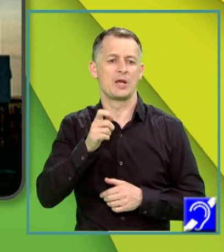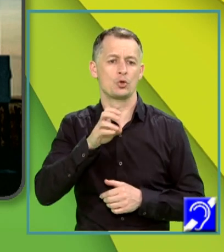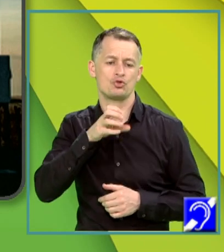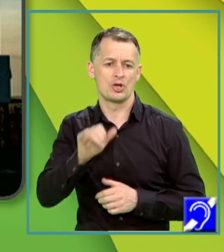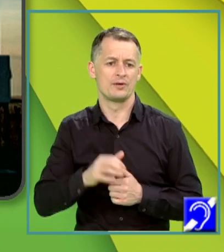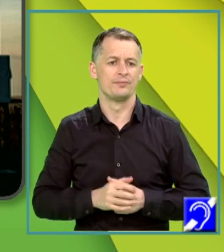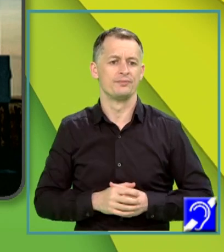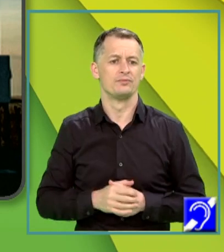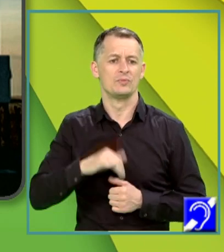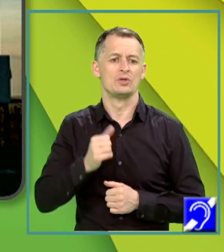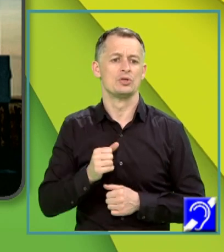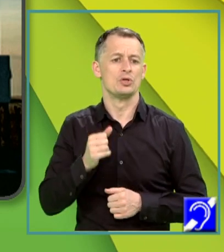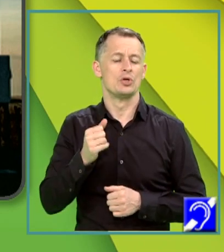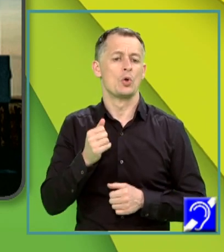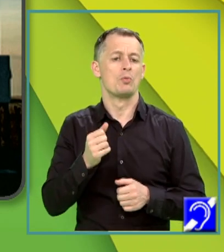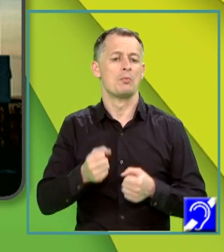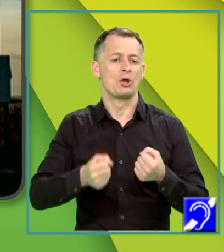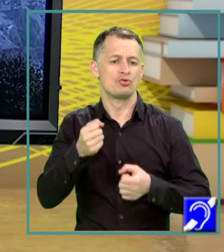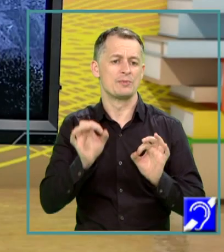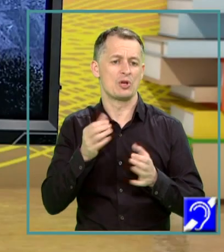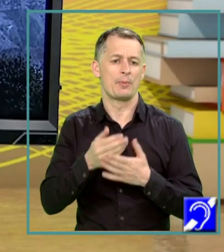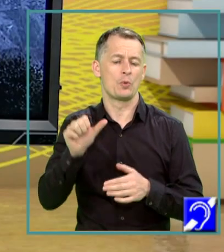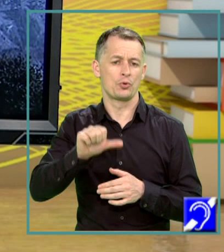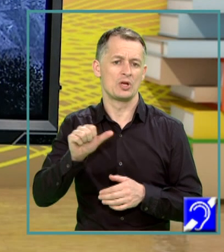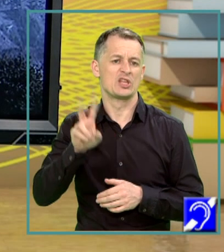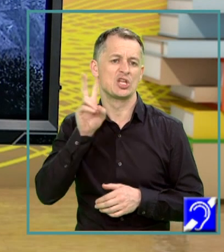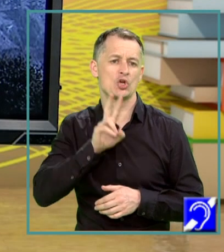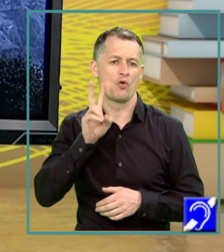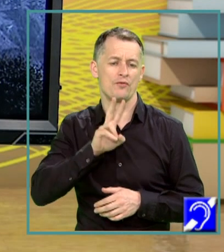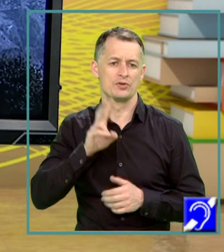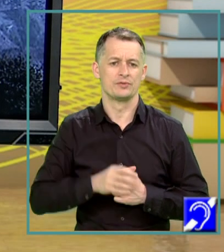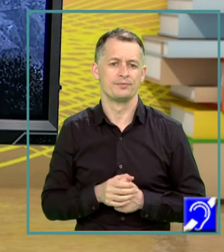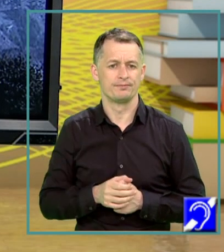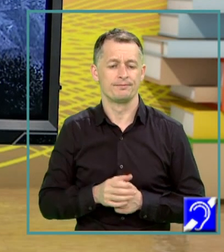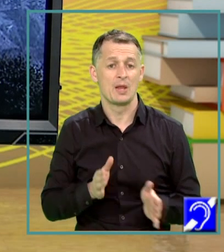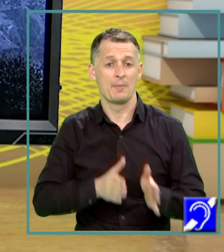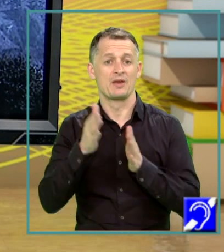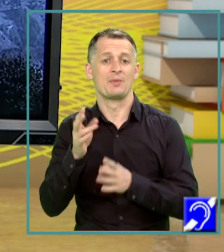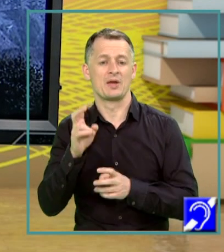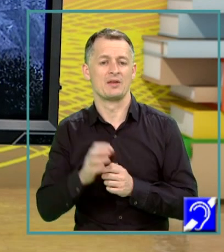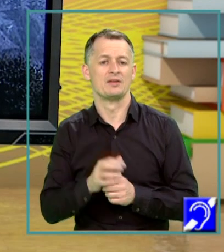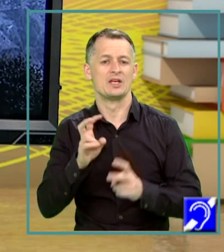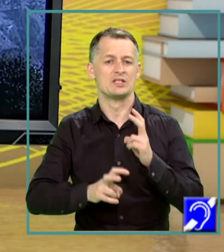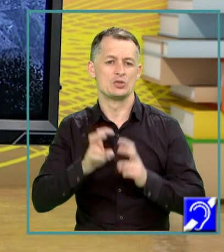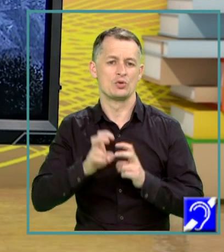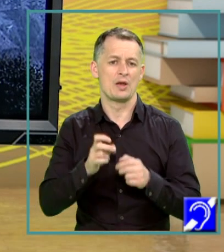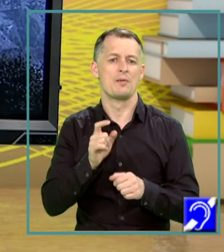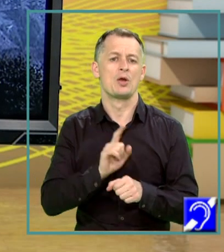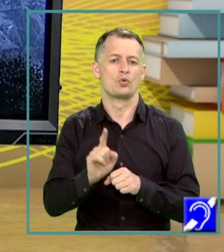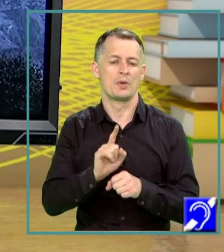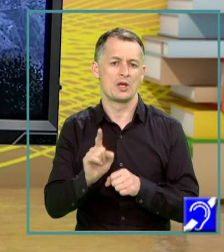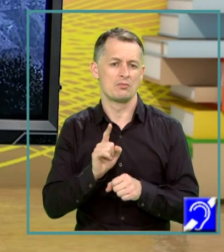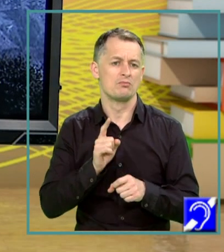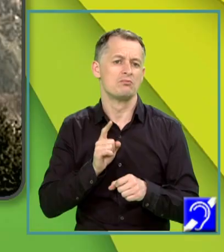Târgoviște și tractoare la Brașov mai departe industria extractivă a minereurilor feroase că